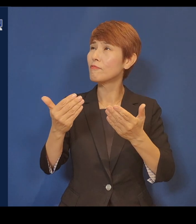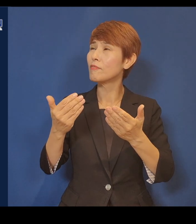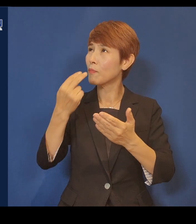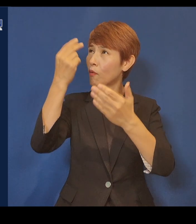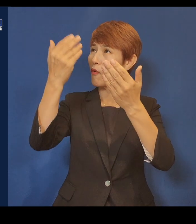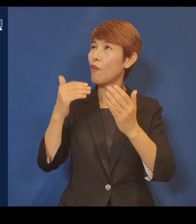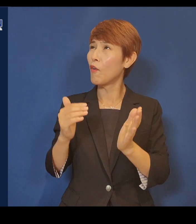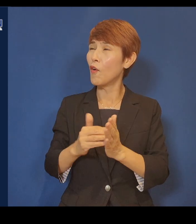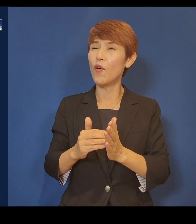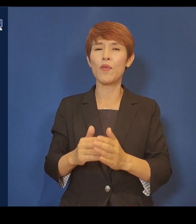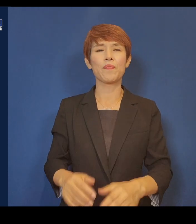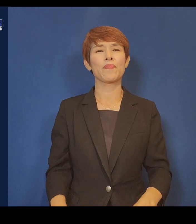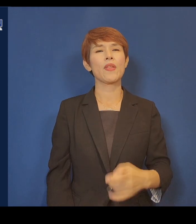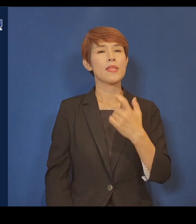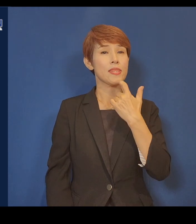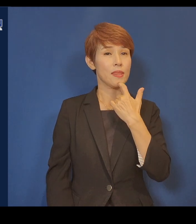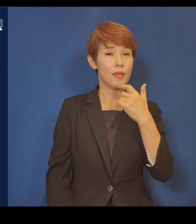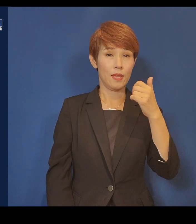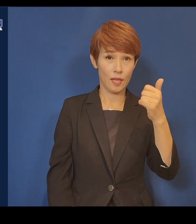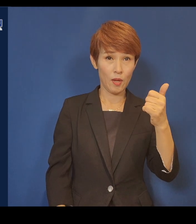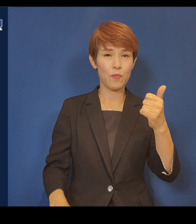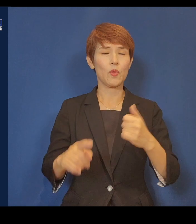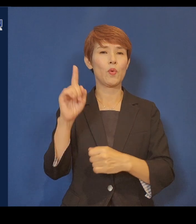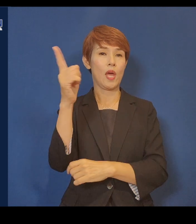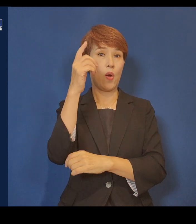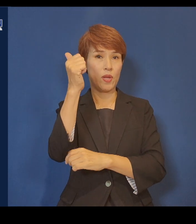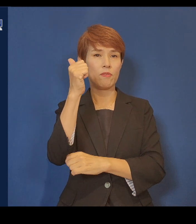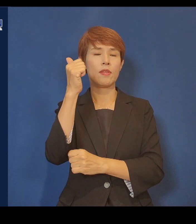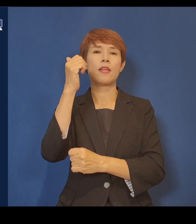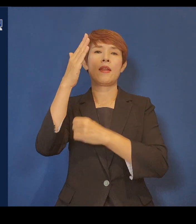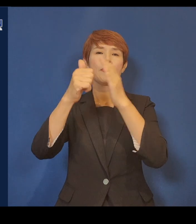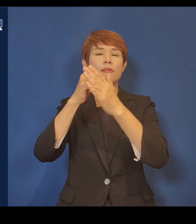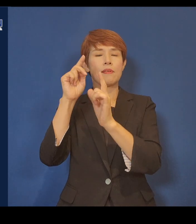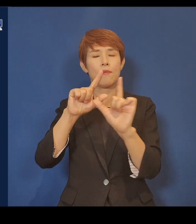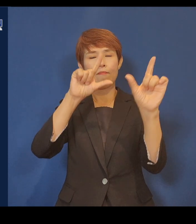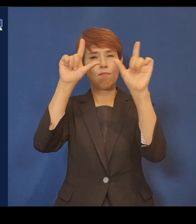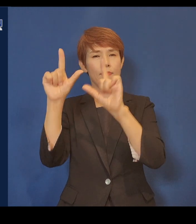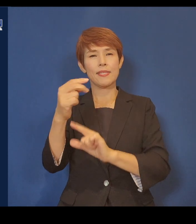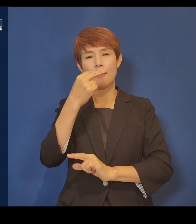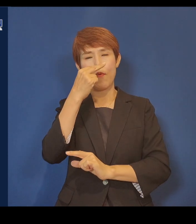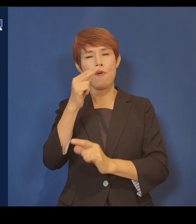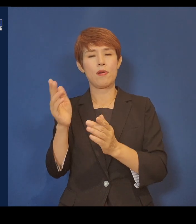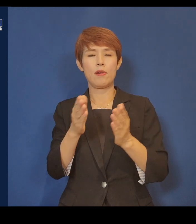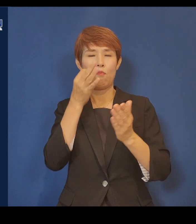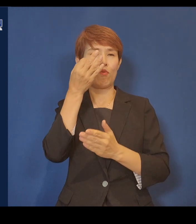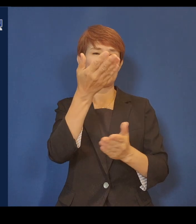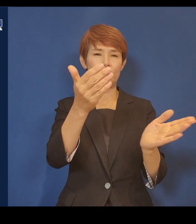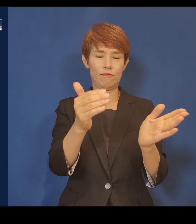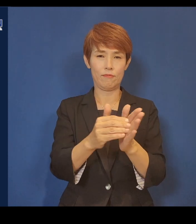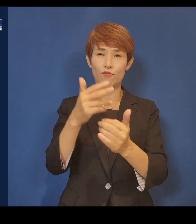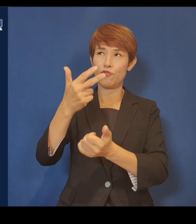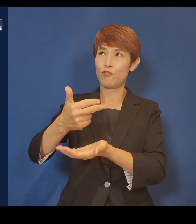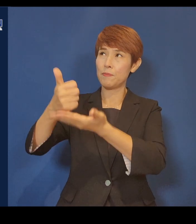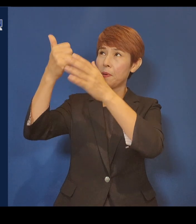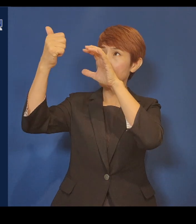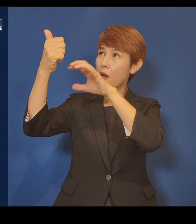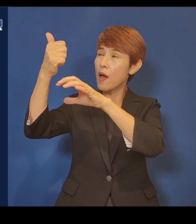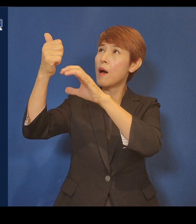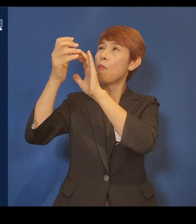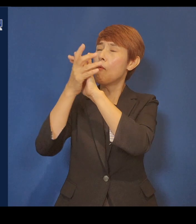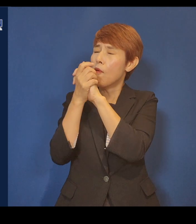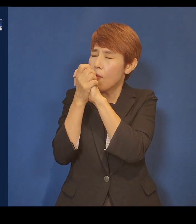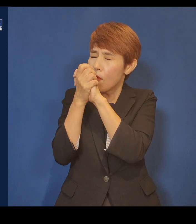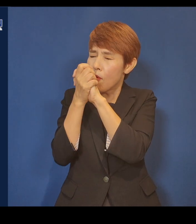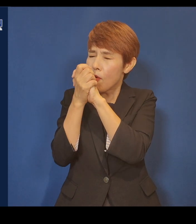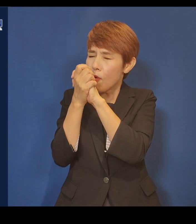야곱에게도 다윗에게도 하나님이 생명의 길을 보이세요. 주의 앞에 가보니까 충만한 기쁨이 있고 주의